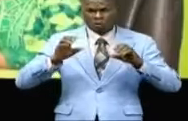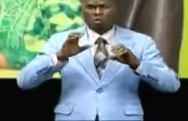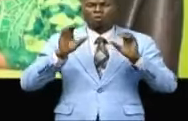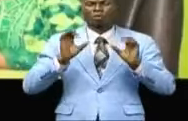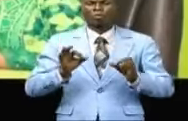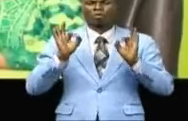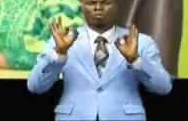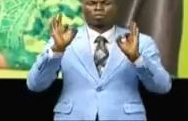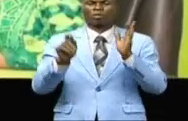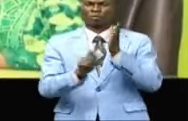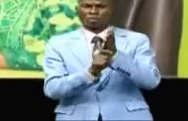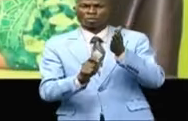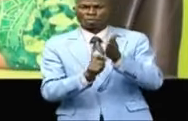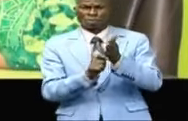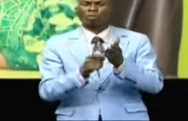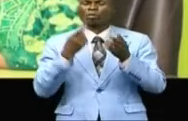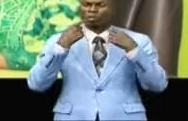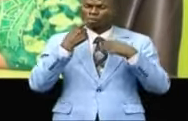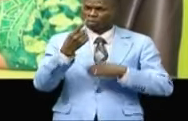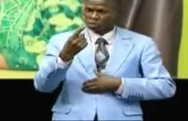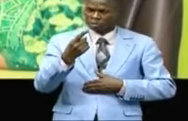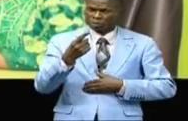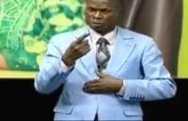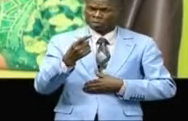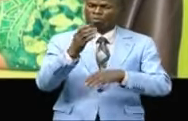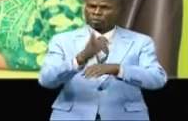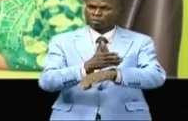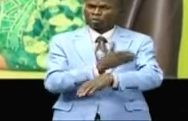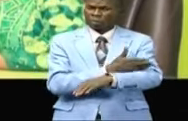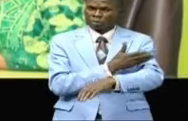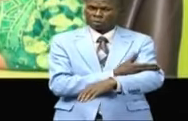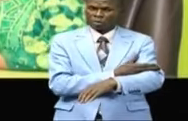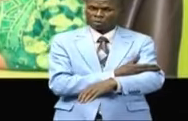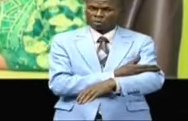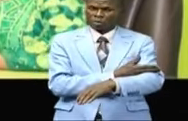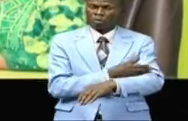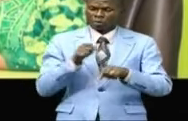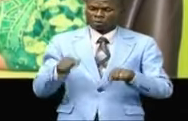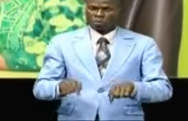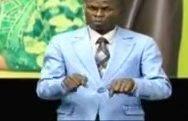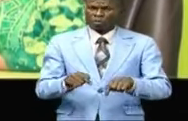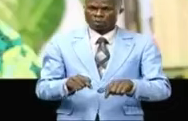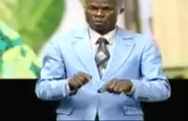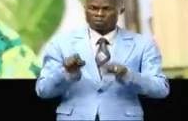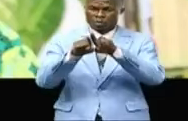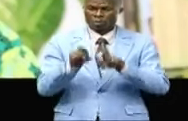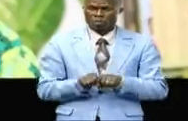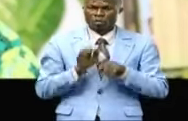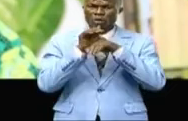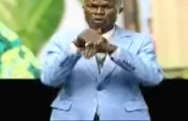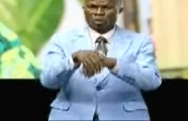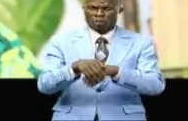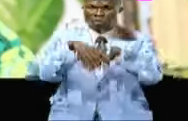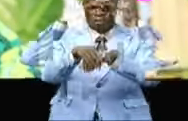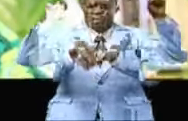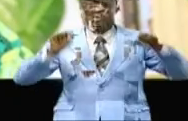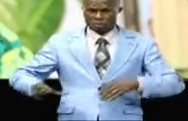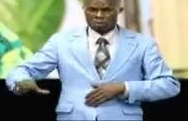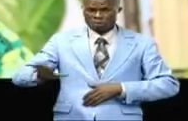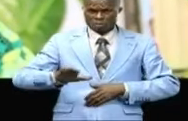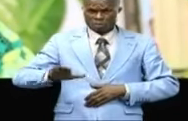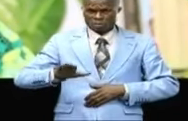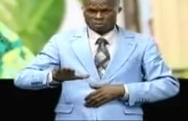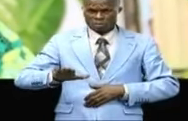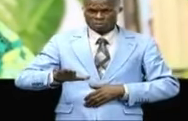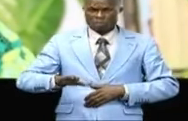Innovation technologique a rappelé que cette avancée fait suite au séjour et à la participation du président de la République